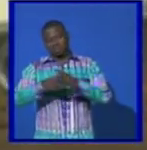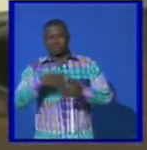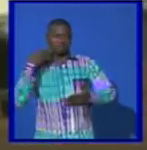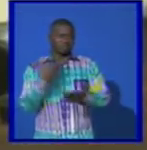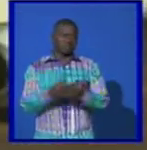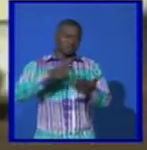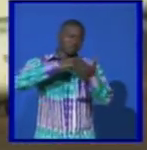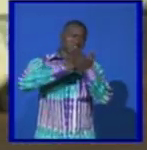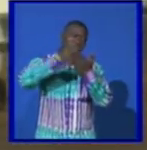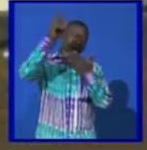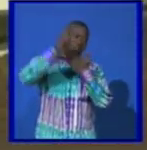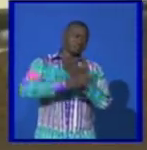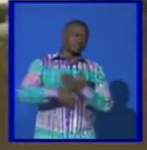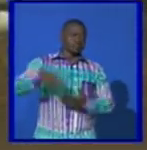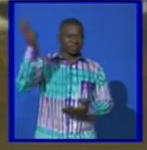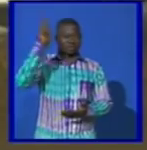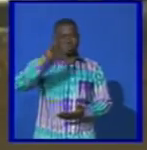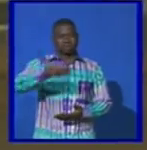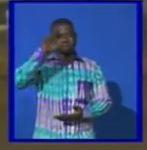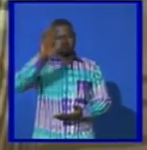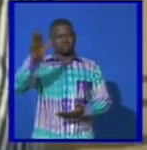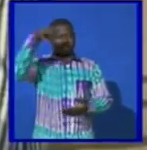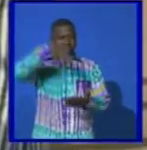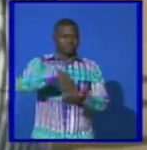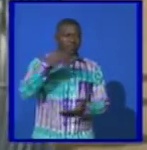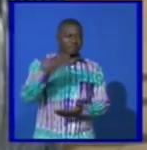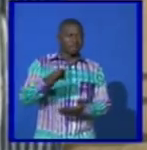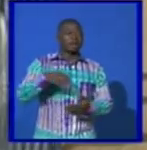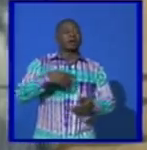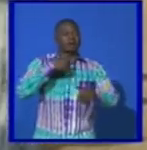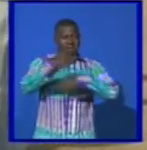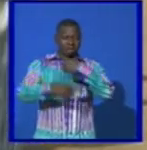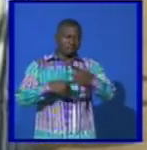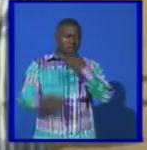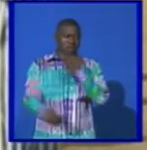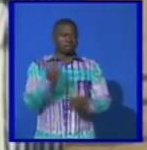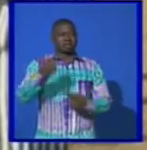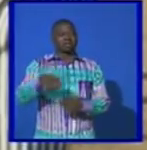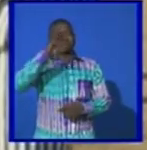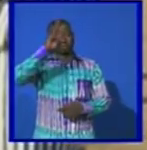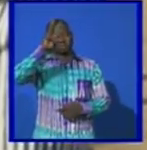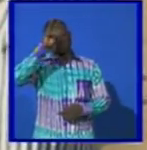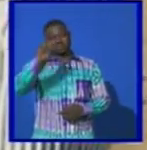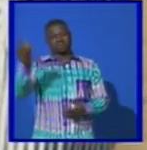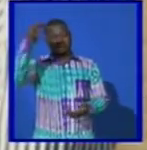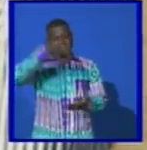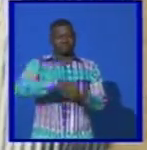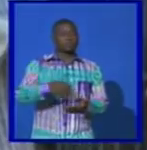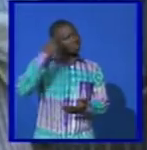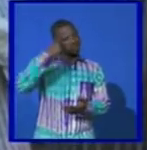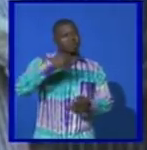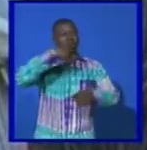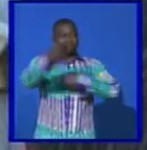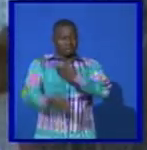voyage s'élève à 35 000 francs CFA aller simple et 65 000 francs CFA pour un aller-retour. Pas besoin